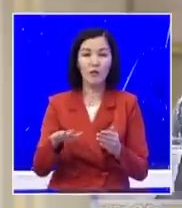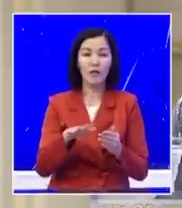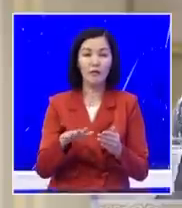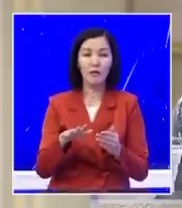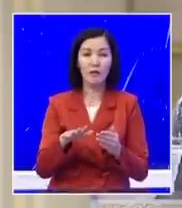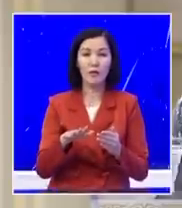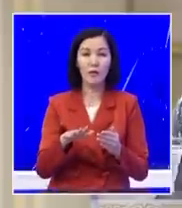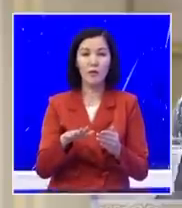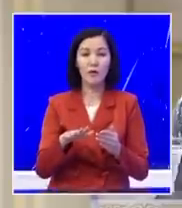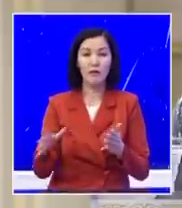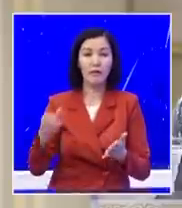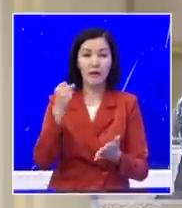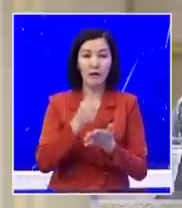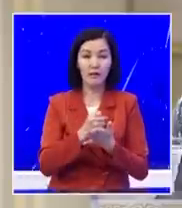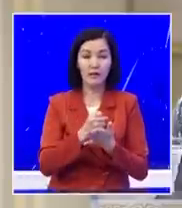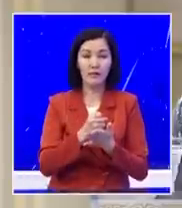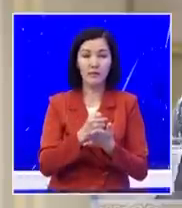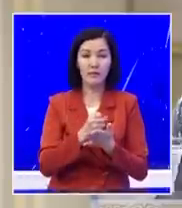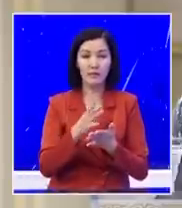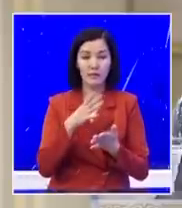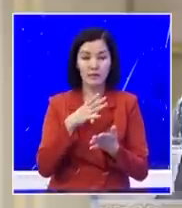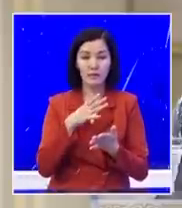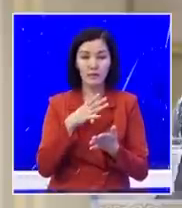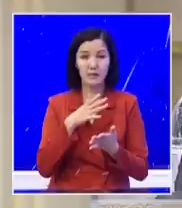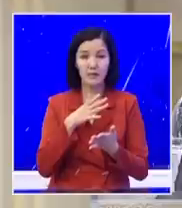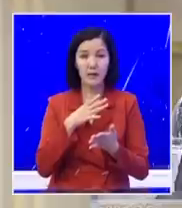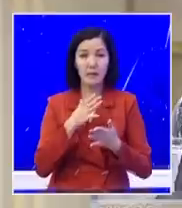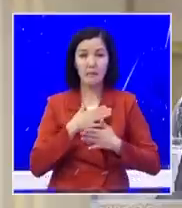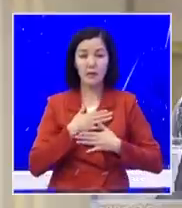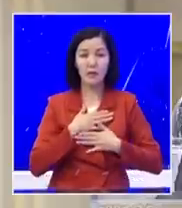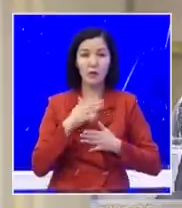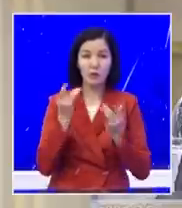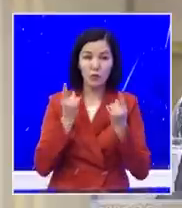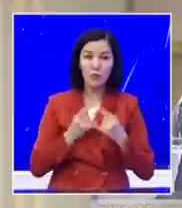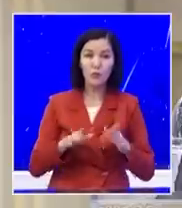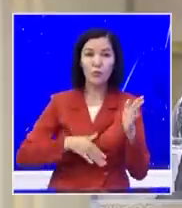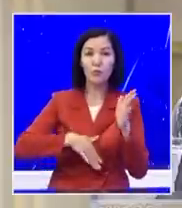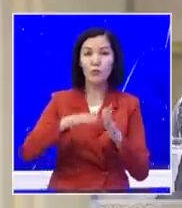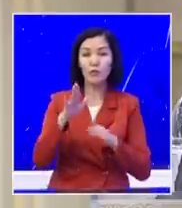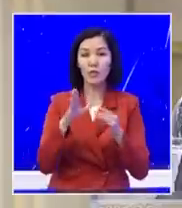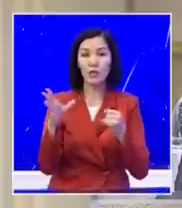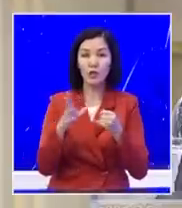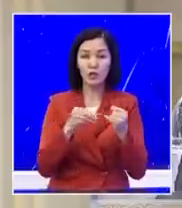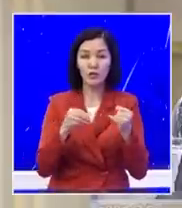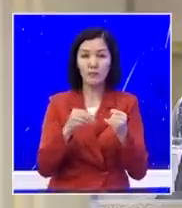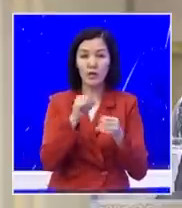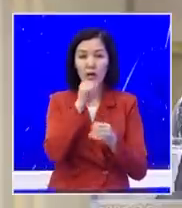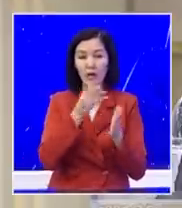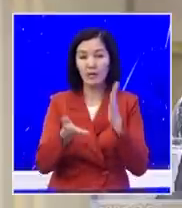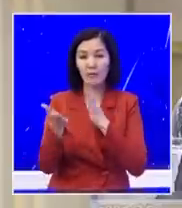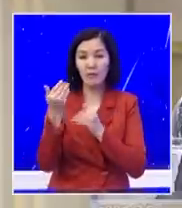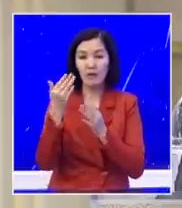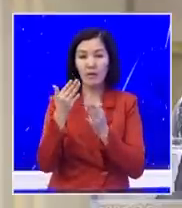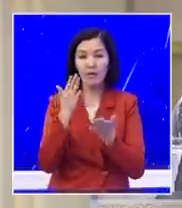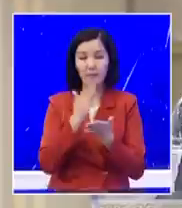осы тағайындалғасыз. Бұл аудан менің туған жерім. Осы жерде ата-бабаларым жатыр.